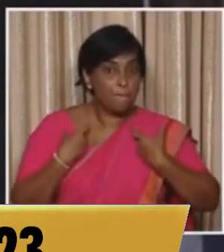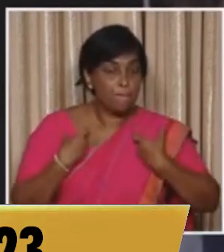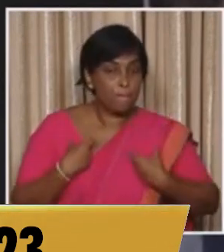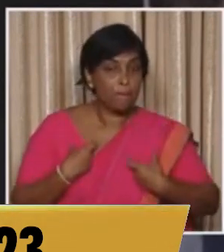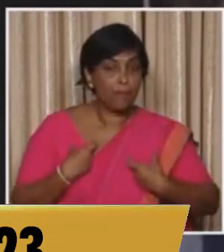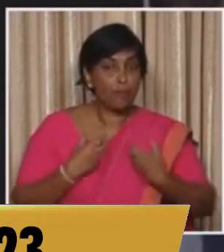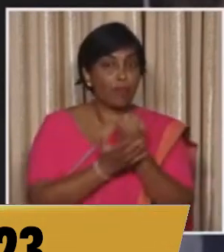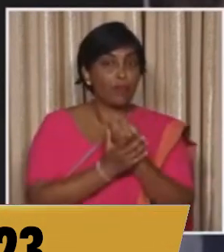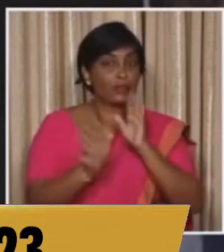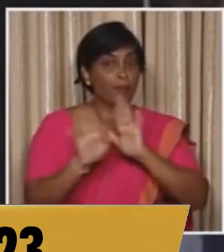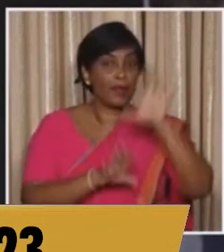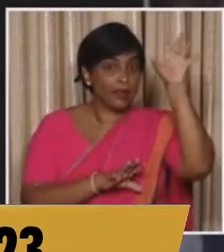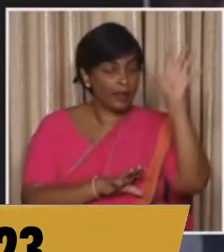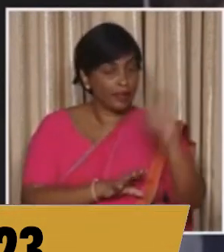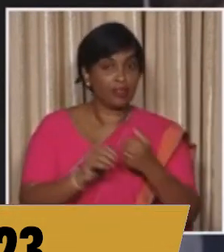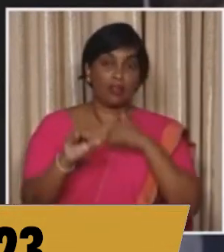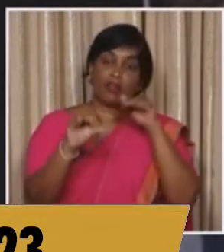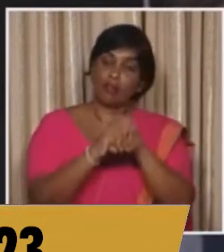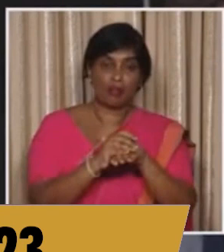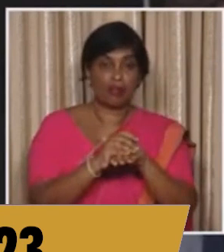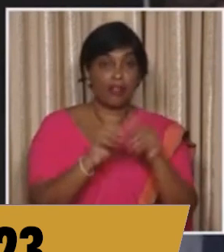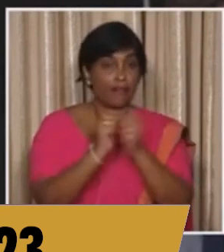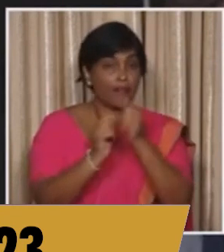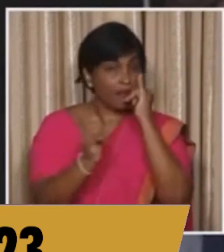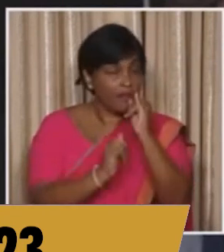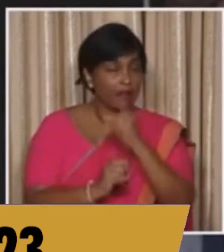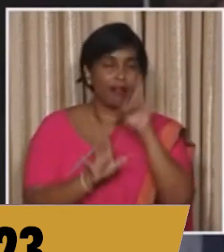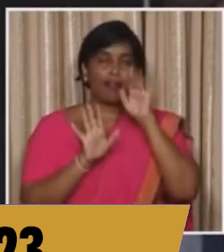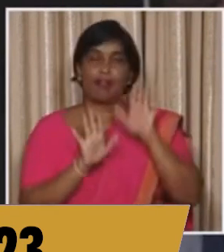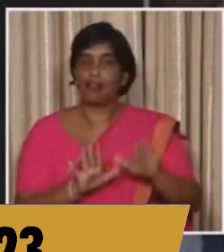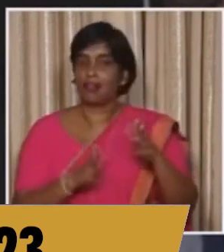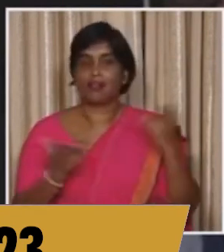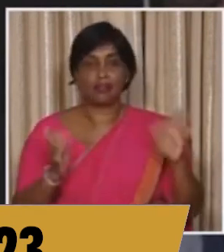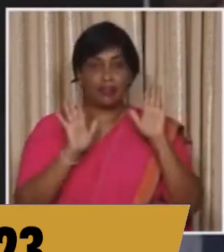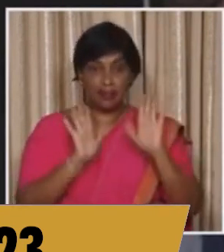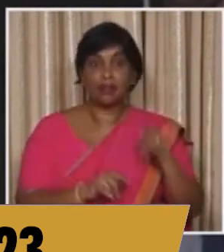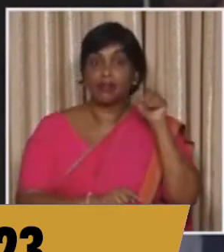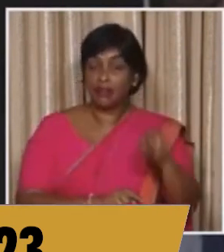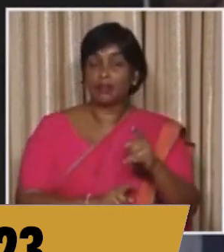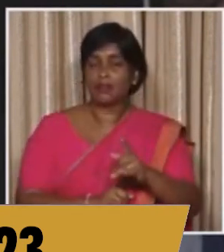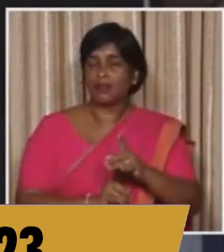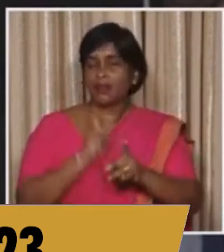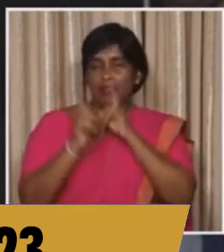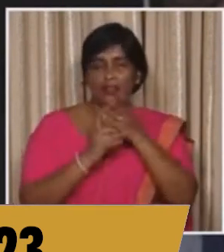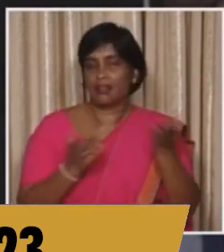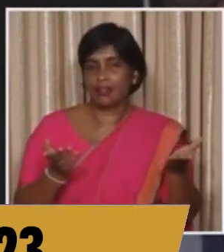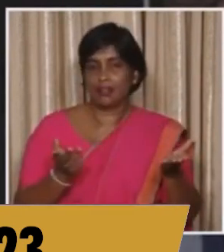මේ පොහොට්ටු පාලනේ ගේන්න මැදිහත්ුණයි කියලා වැරද්ද දැක දැක ඔහේ බලන් හිටියේ නෑ හැබැයි මෙතන තියෙන විකාරම කතාව